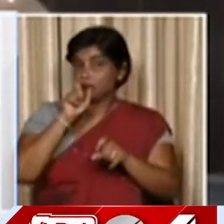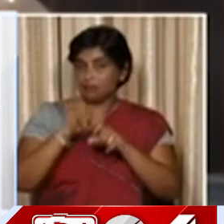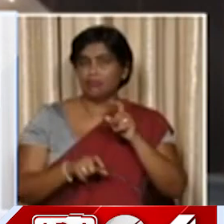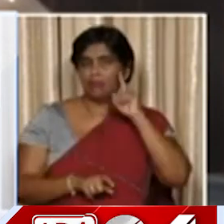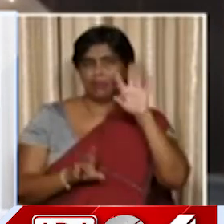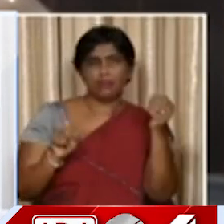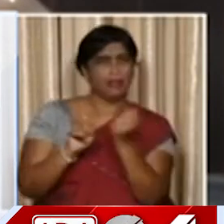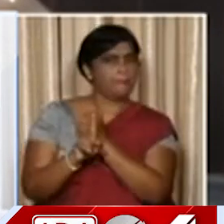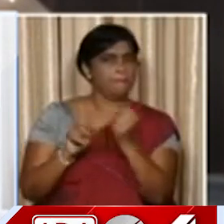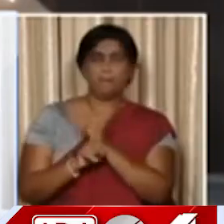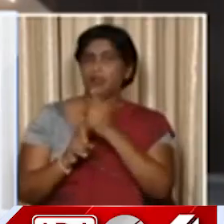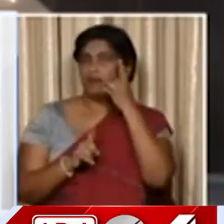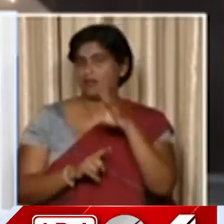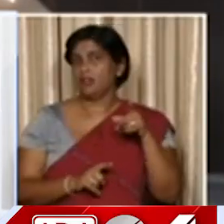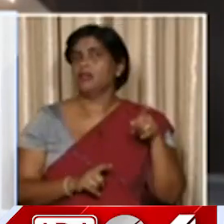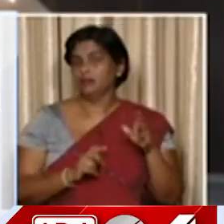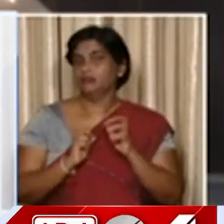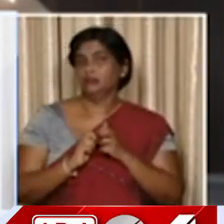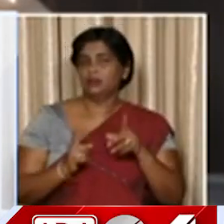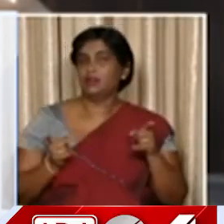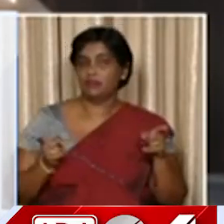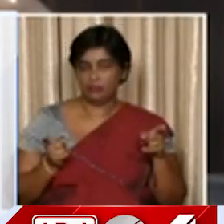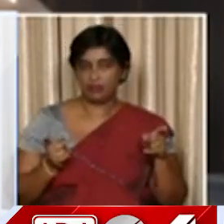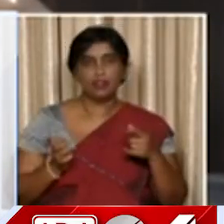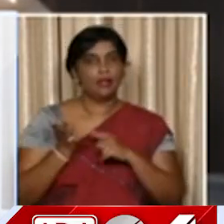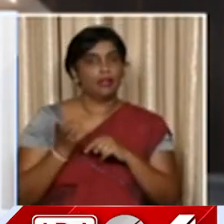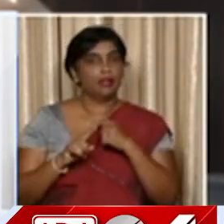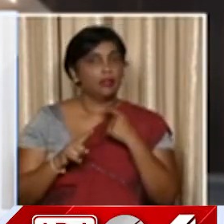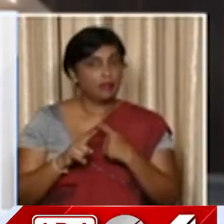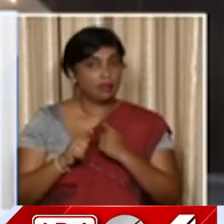අනවශ්‍ය බලපෑම් වලට යටත් වෙන්න සිදු වෙන අවස්ථා තියෙනවා. බදු